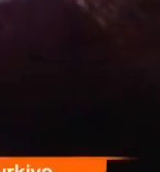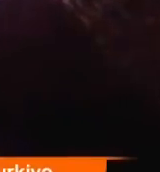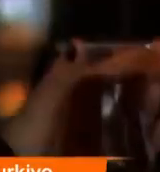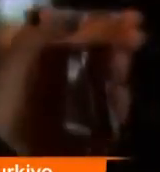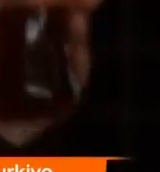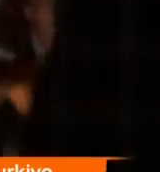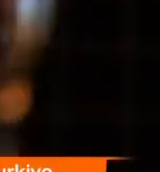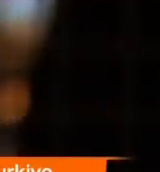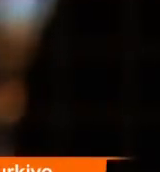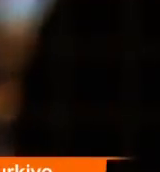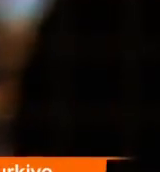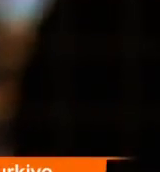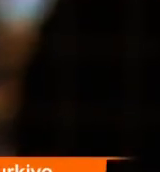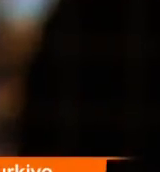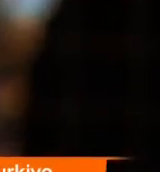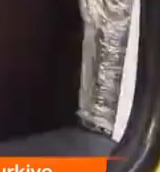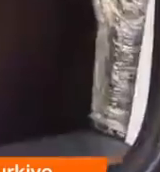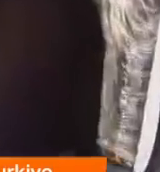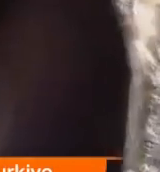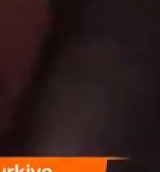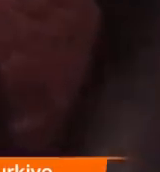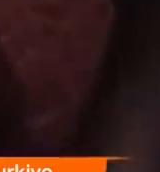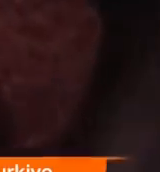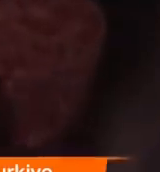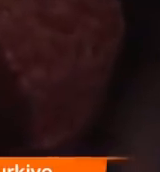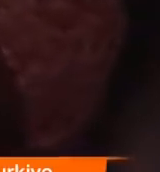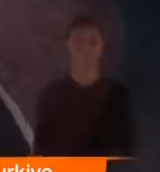birazdan ATV ana haberde.